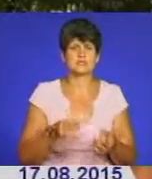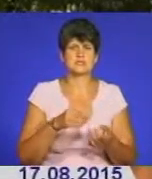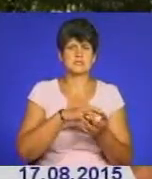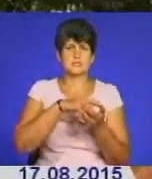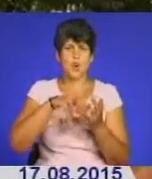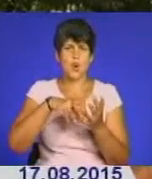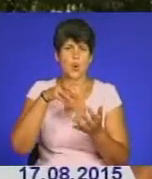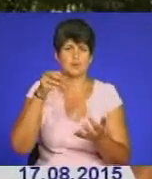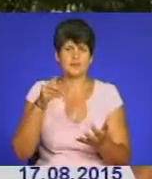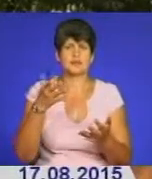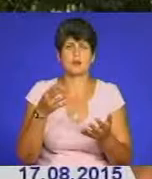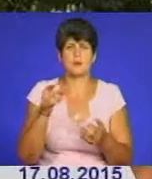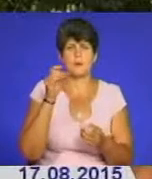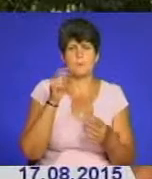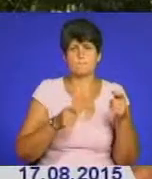вироби,